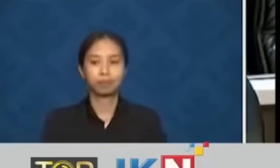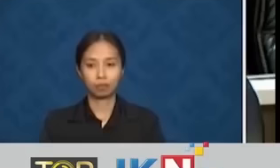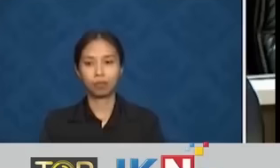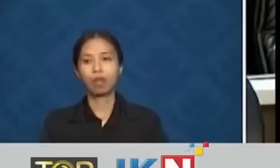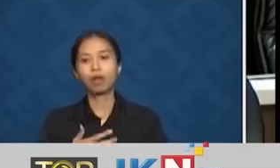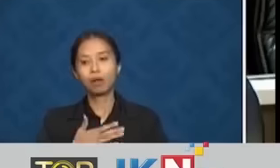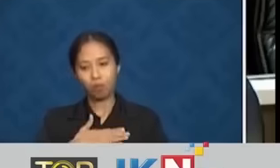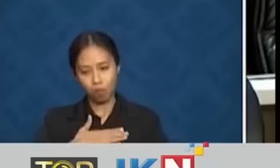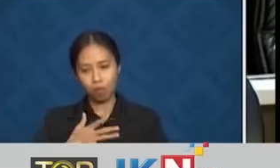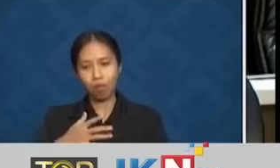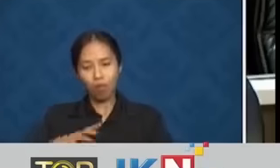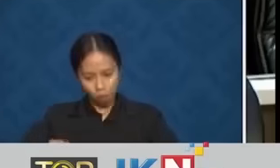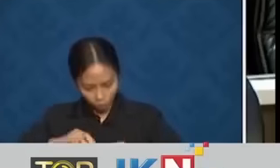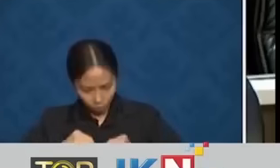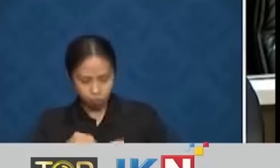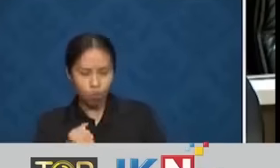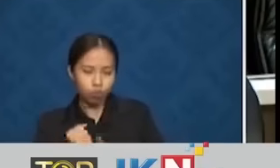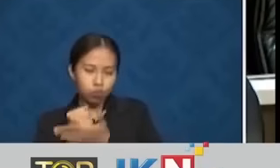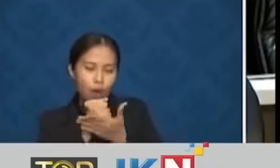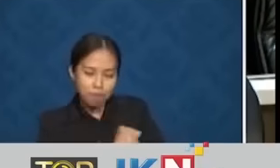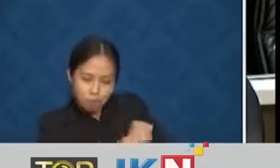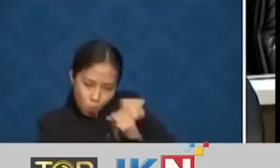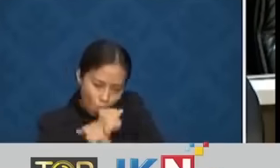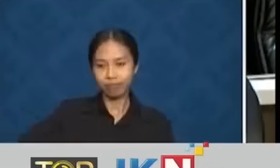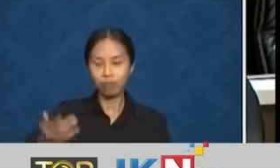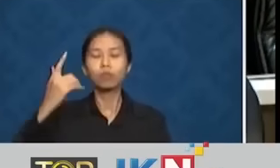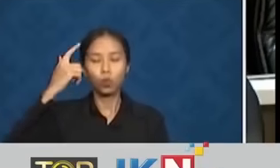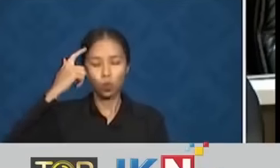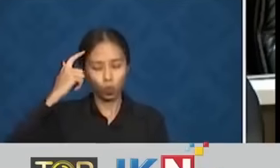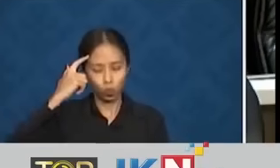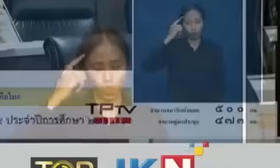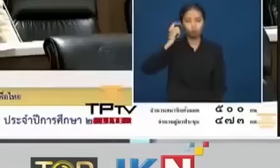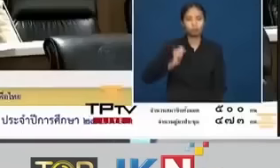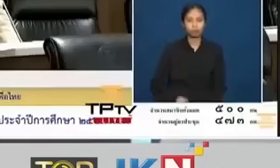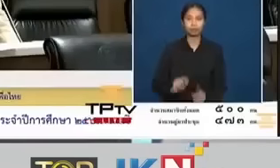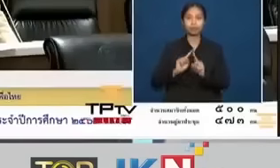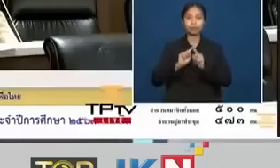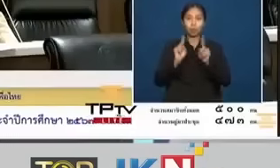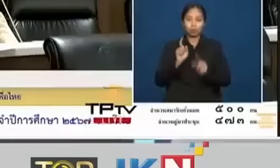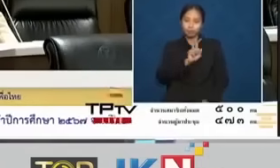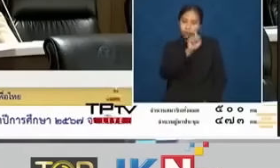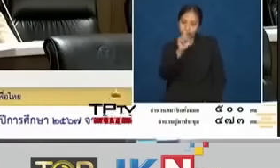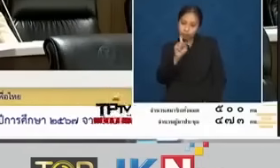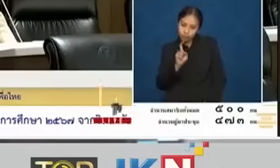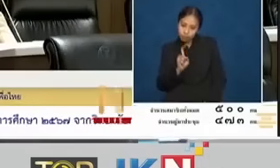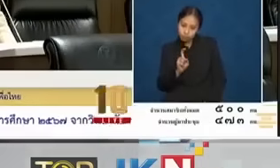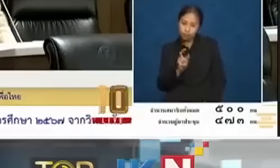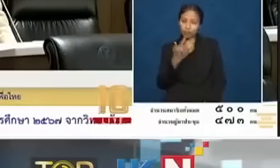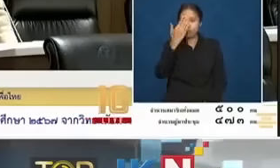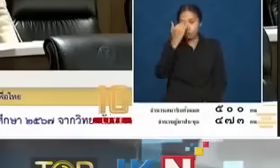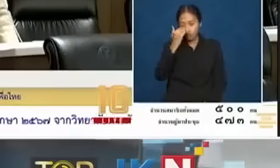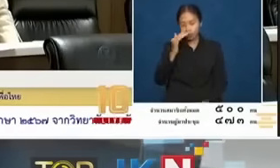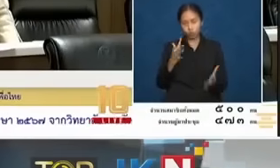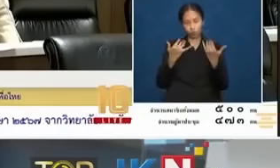แรกก็ต้องแรกแหละครับก็ต้องปกป้องครับท่านประธานนะขอบพระคุณครับแต่ผม สสเพื่อไทยนะฮะแล้วก็อีกคนหนึ่งสสวิรั